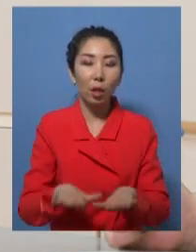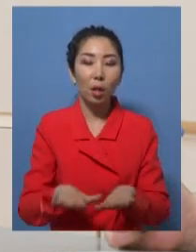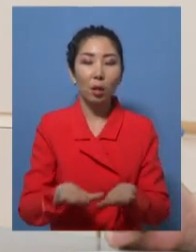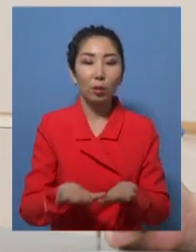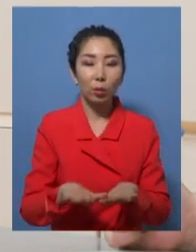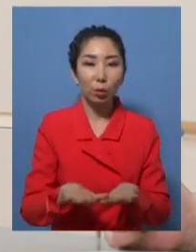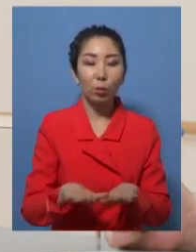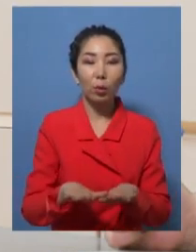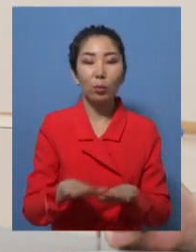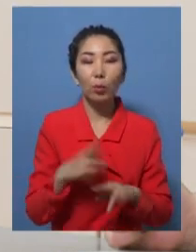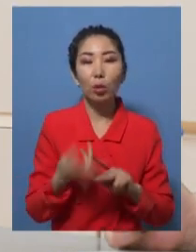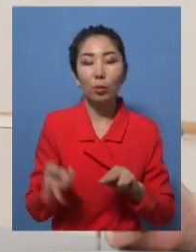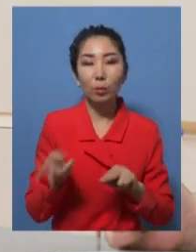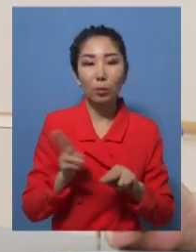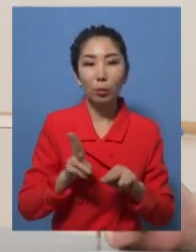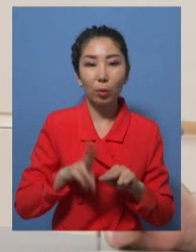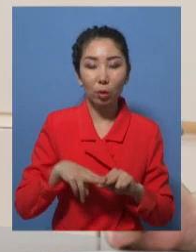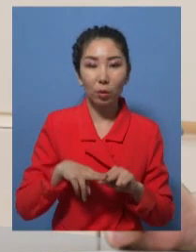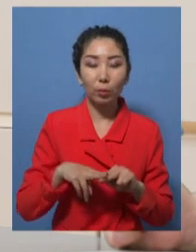алғашқы жұмыс орын деген сөз ол